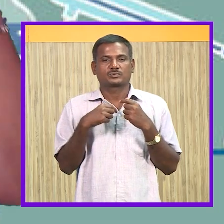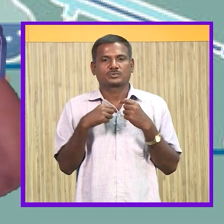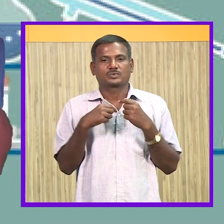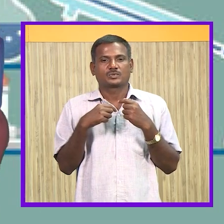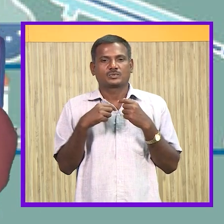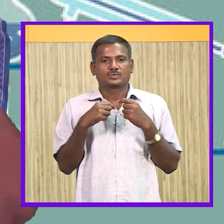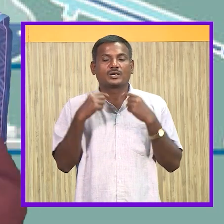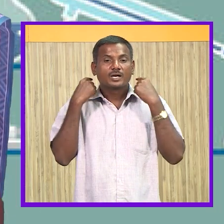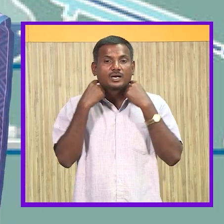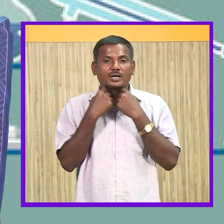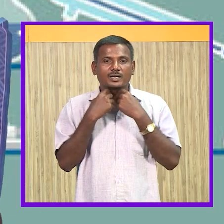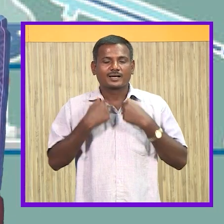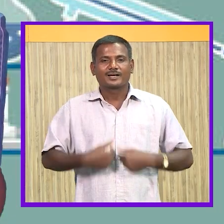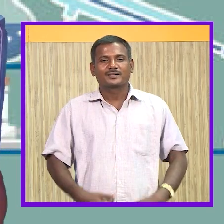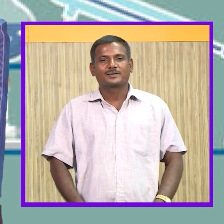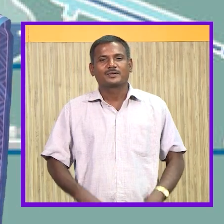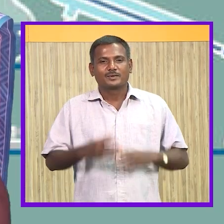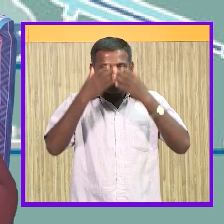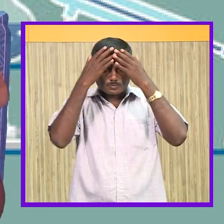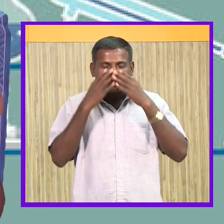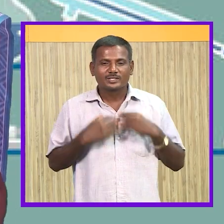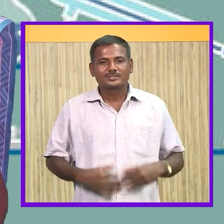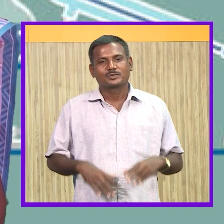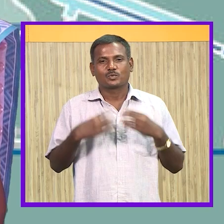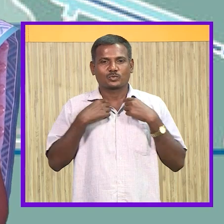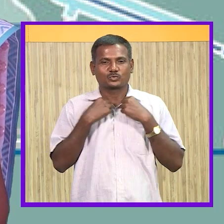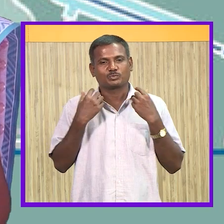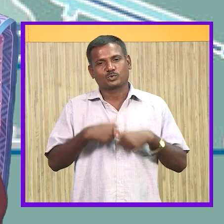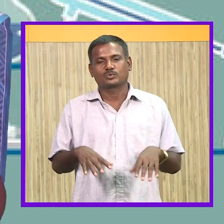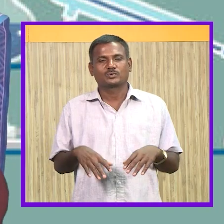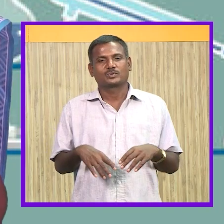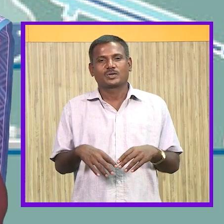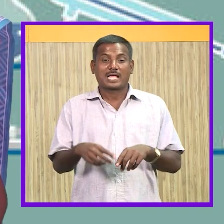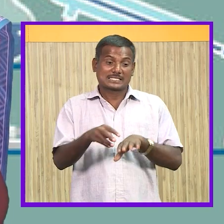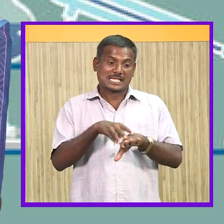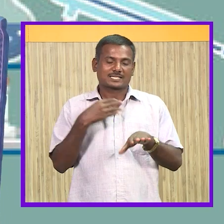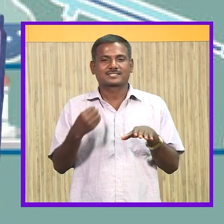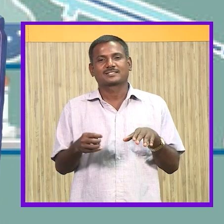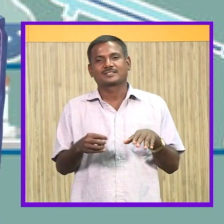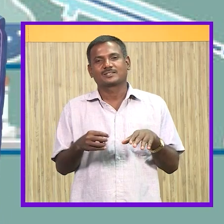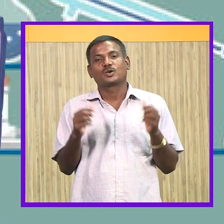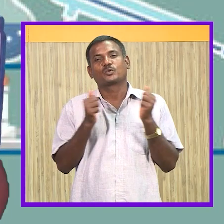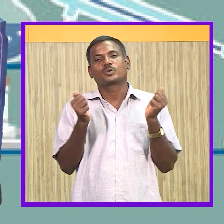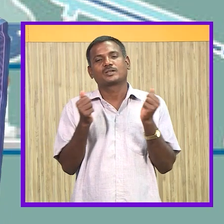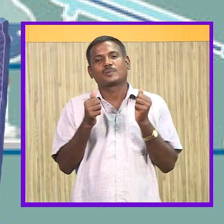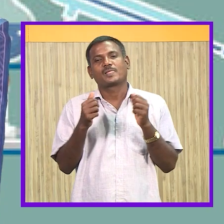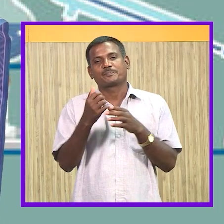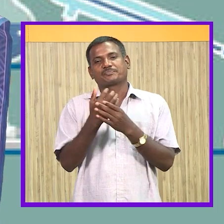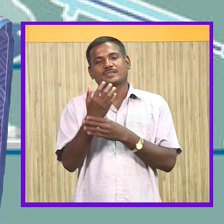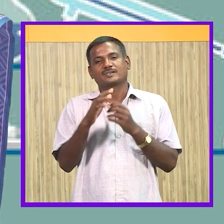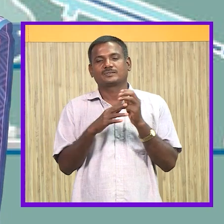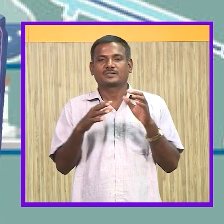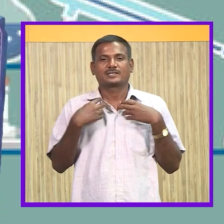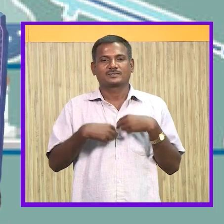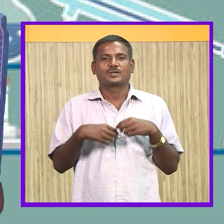அதே மாதிரி கழுத்துல இருந்து கால் வரைக்கும் மூடி இருக்கக்கூடிய உடைகளை நம்ம அணிவோம், சாக்ஸ் போட்டிருப்போம். குளிர்காலத்துல இந்த வகையான